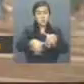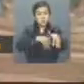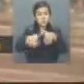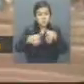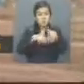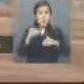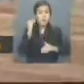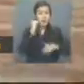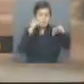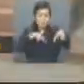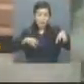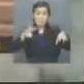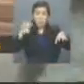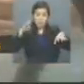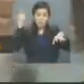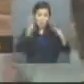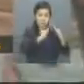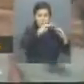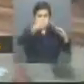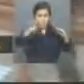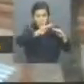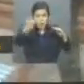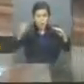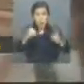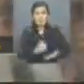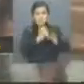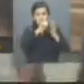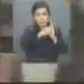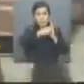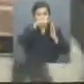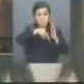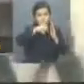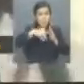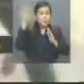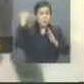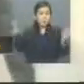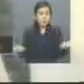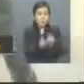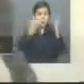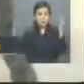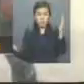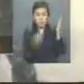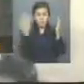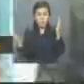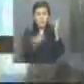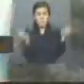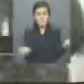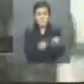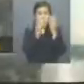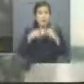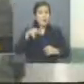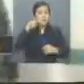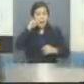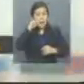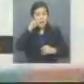หลังคาเรือนที่ได้รับความเสียหายผลกระทบจากพายุฤดูร้อนในครั้งนี้ทำให้ชาวบ้านไม่มีน้ำประปาและไฟฟ้าใช้มาน